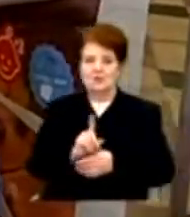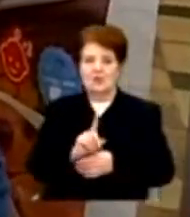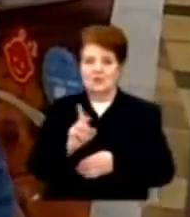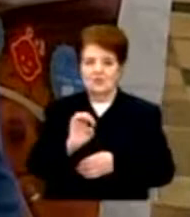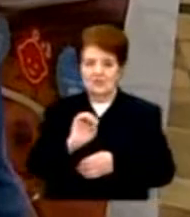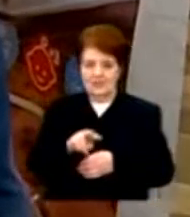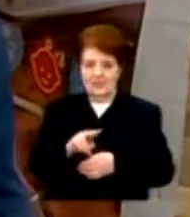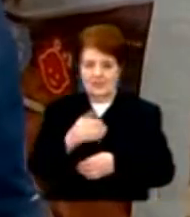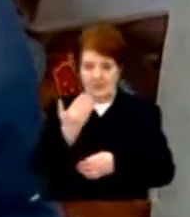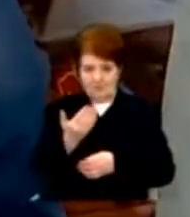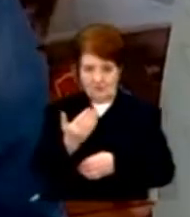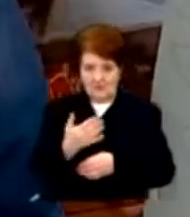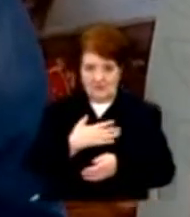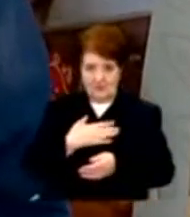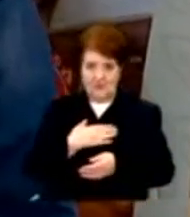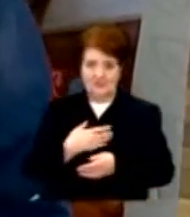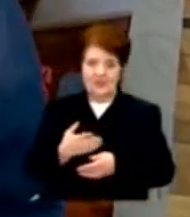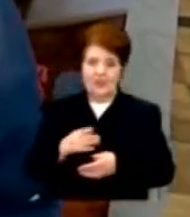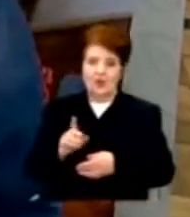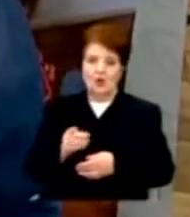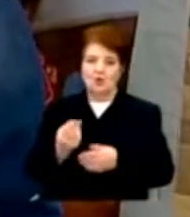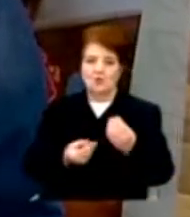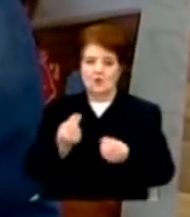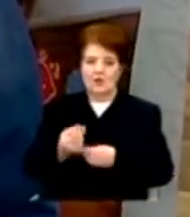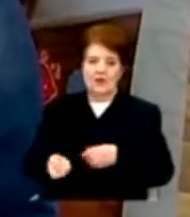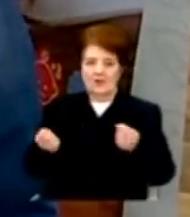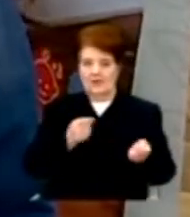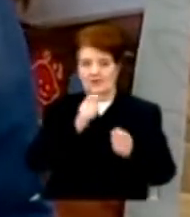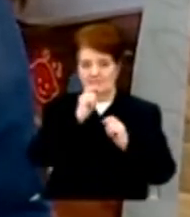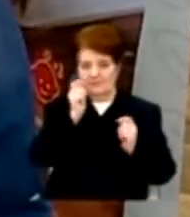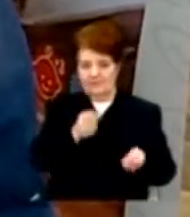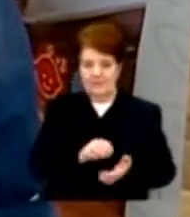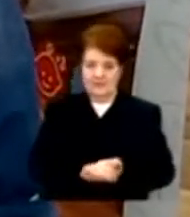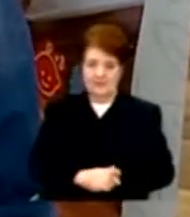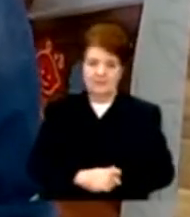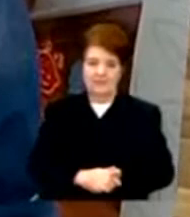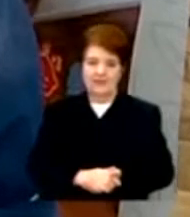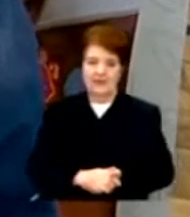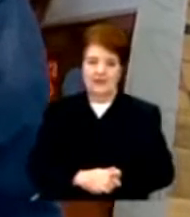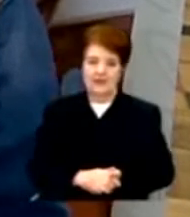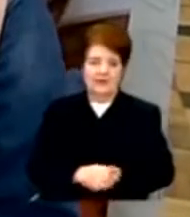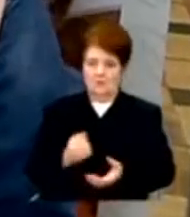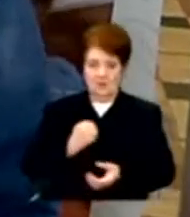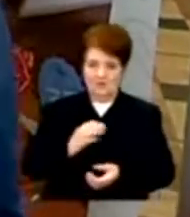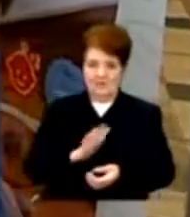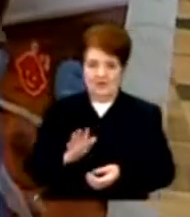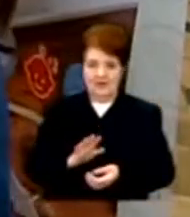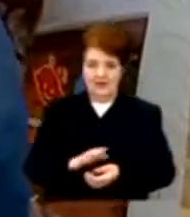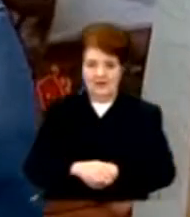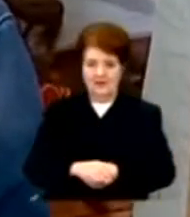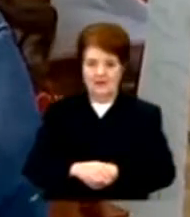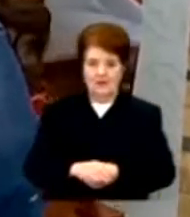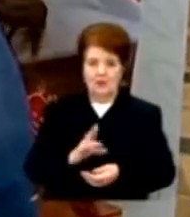sunt jucăriile voastre, dragi? Jucăriile noastre. Și voi vreți să le donați? Da, dorim. Dar nu vă pare rău? Vă